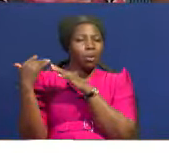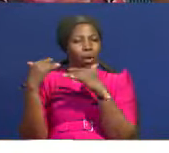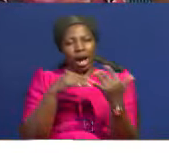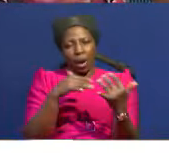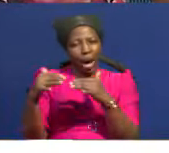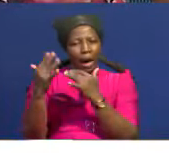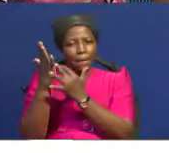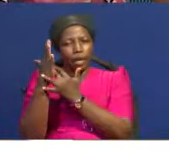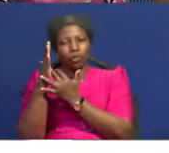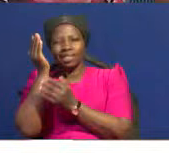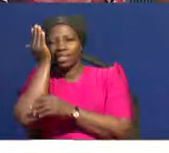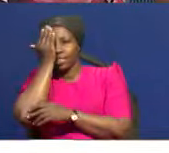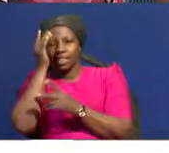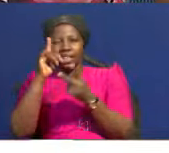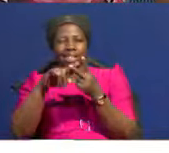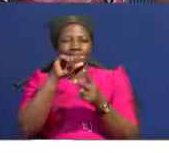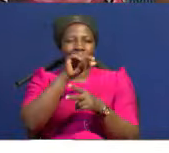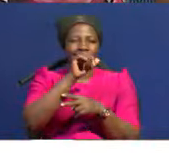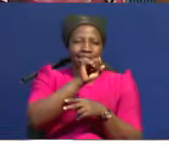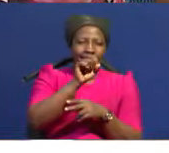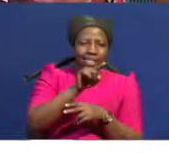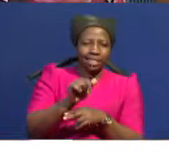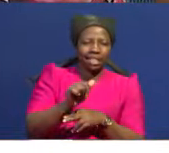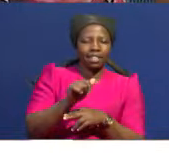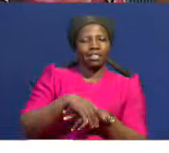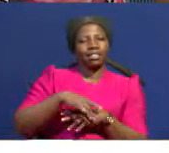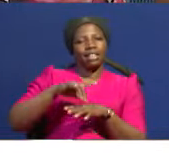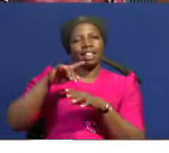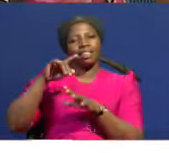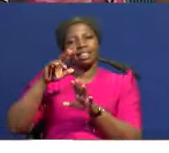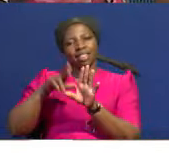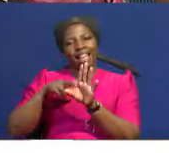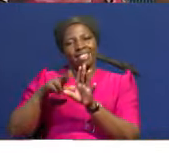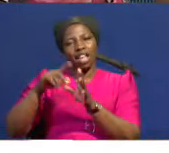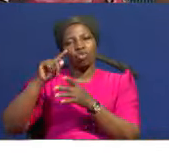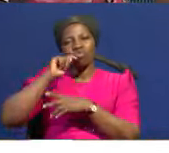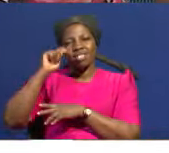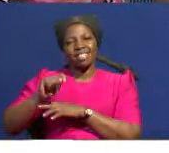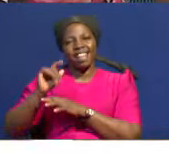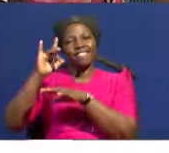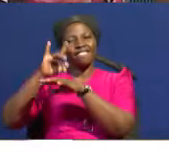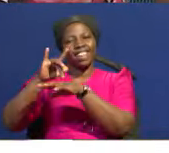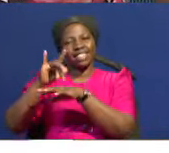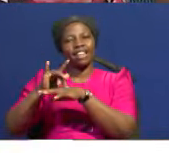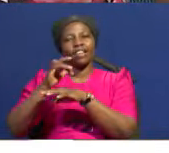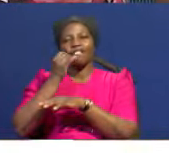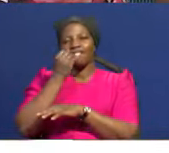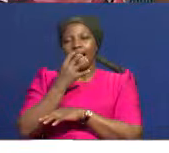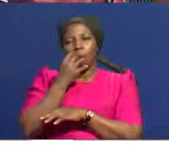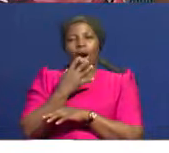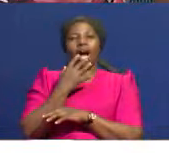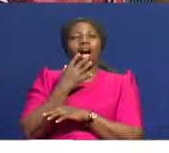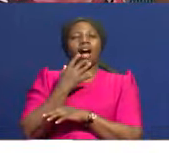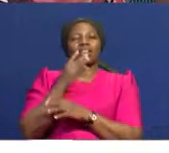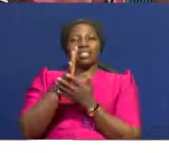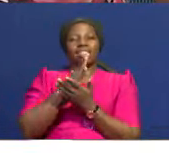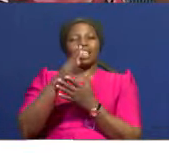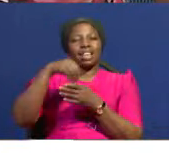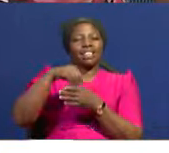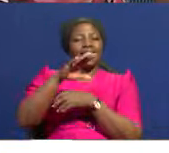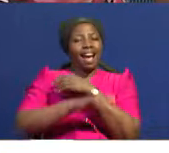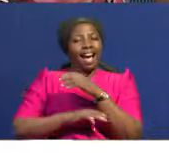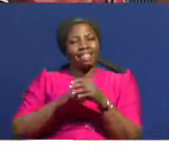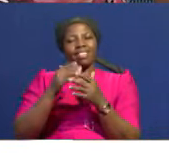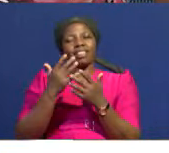Israel na Gaza na Urusi na Ukraine imeathiri sekta ya maua hapa nchini na kuchangia ongezeko la gharama ya uzalishaji na